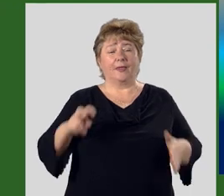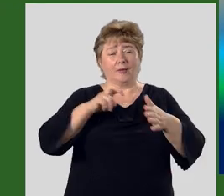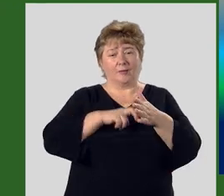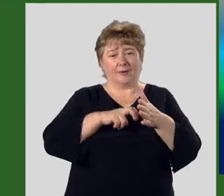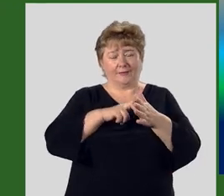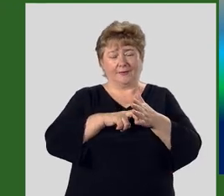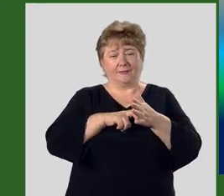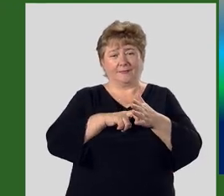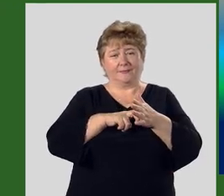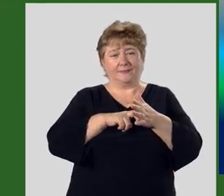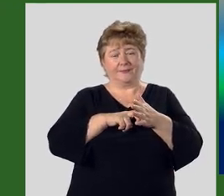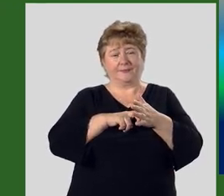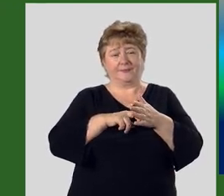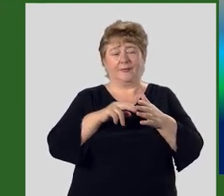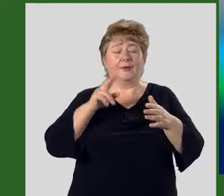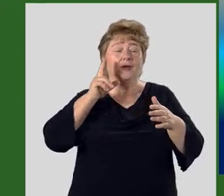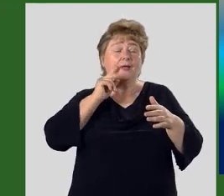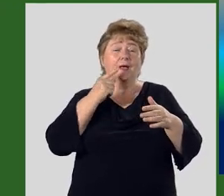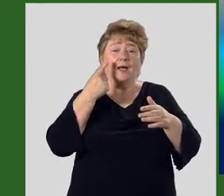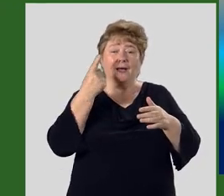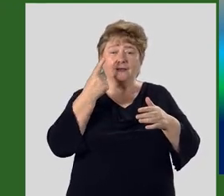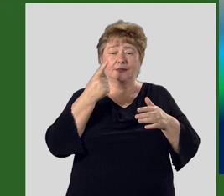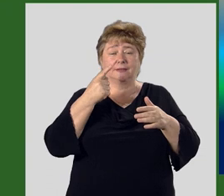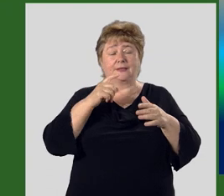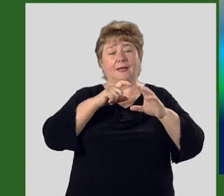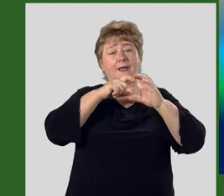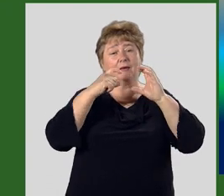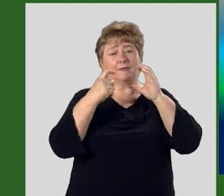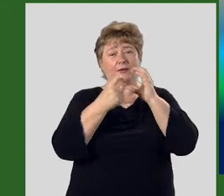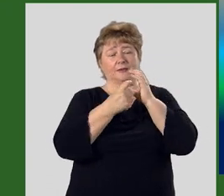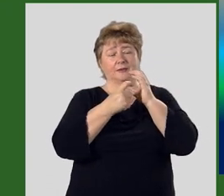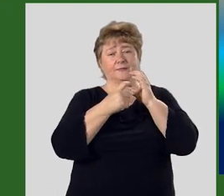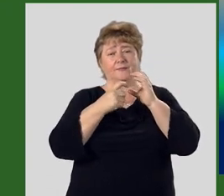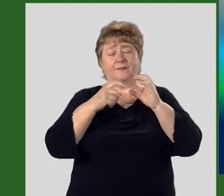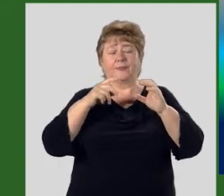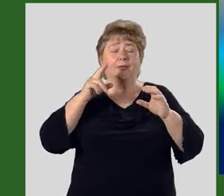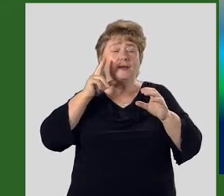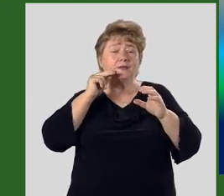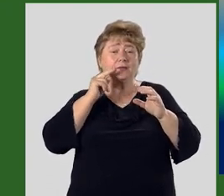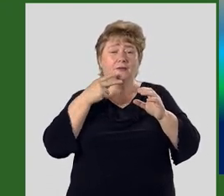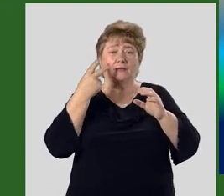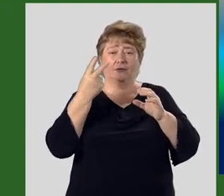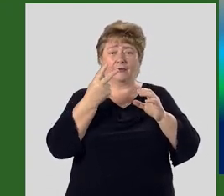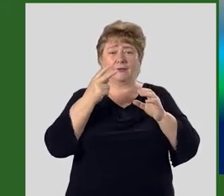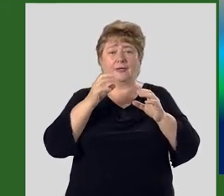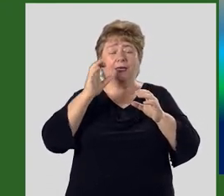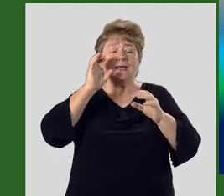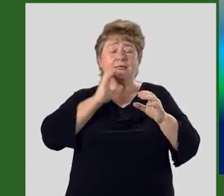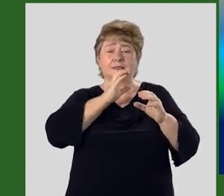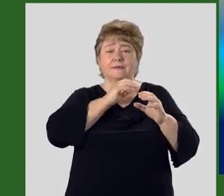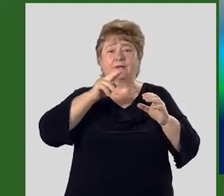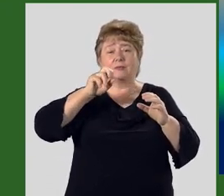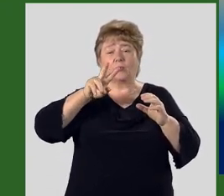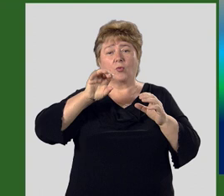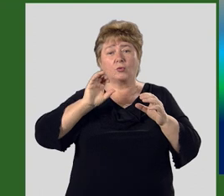Проверим. Под цифрой 1 – экватор. Под цифрой 2 – Северный